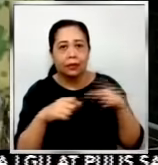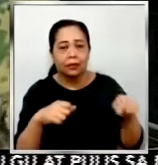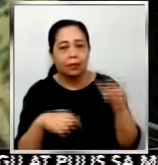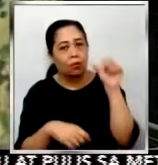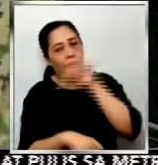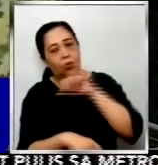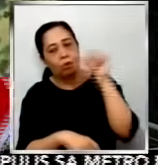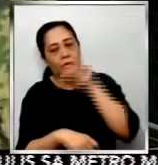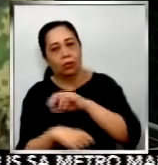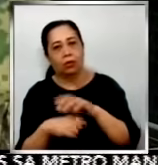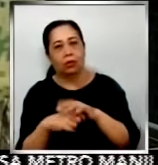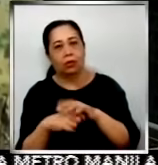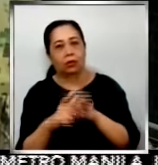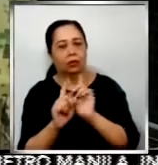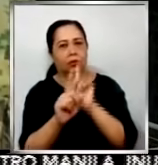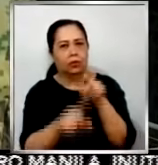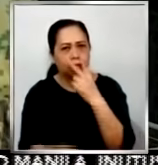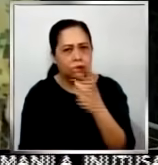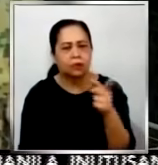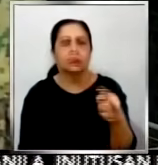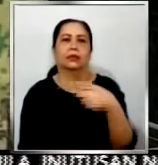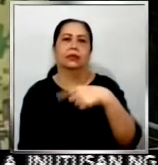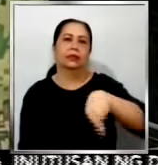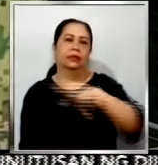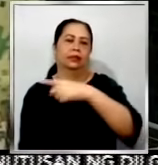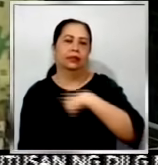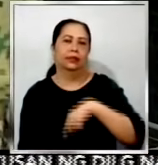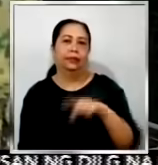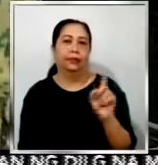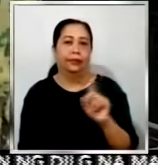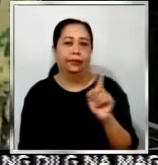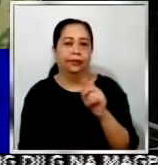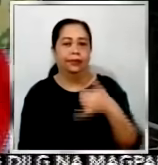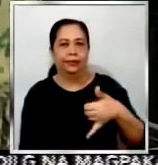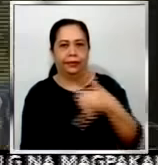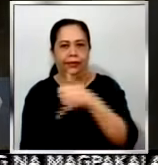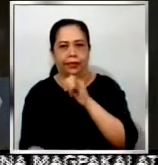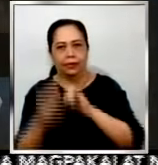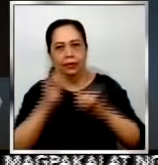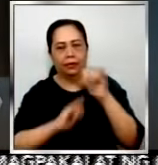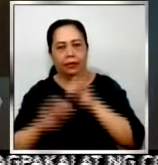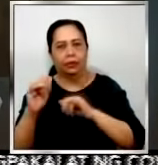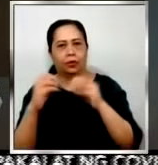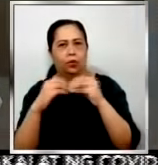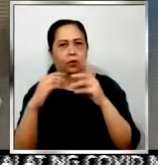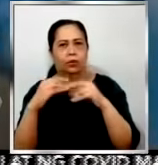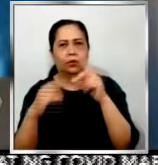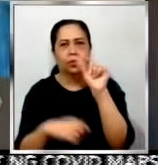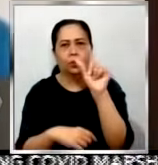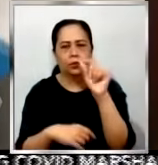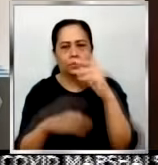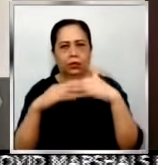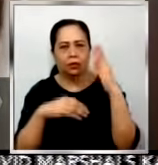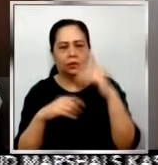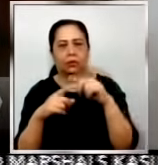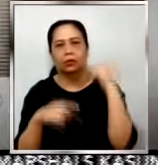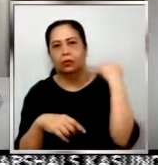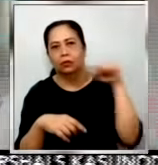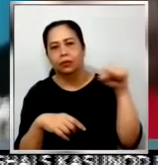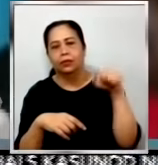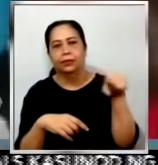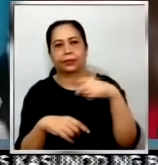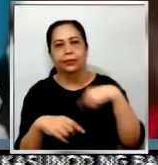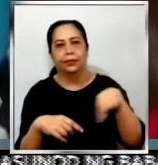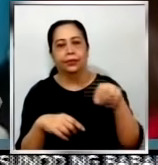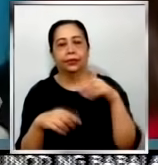ay nakita natin ang mga ito na nagiinuman. Higit 20. It is a violation doon sa